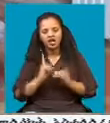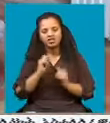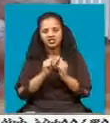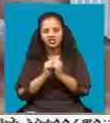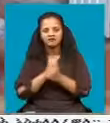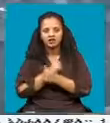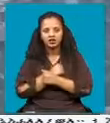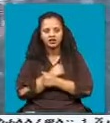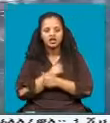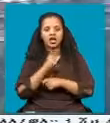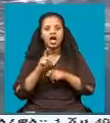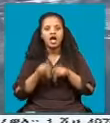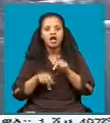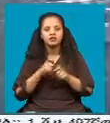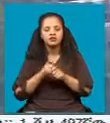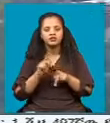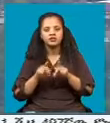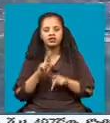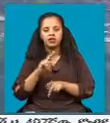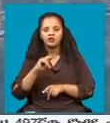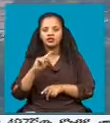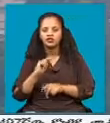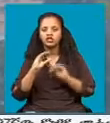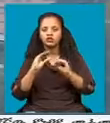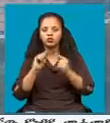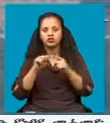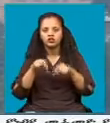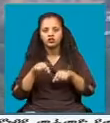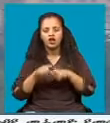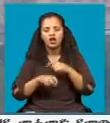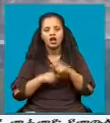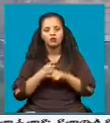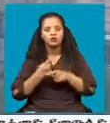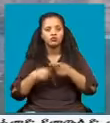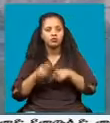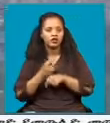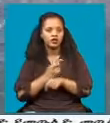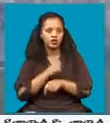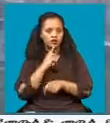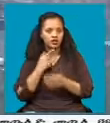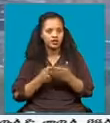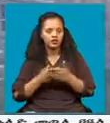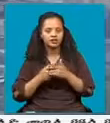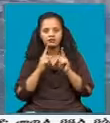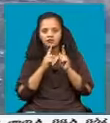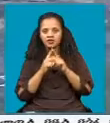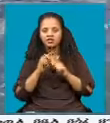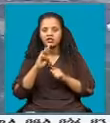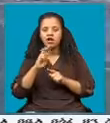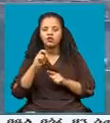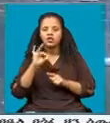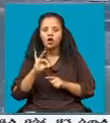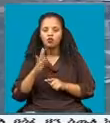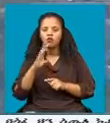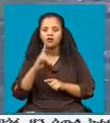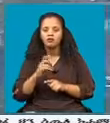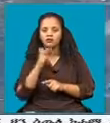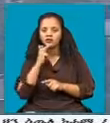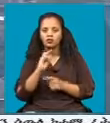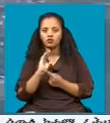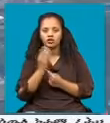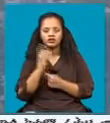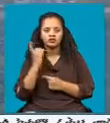ፍቅርን ለዓለም እዝነትና ራህመትን ሊያስተምሩ ወደዚች ዓለም የመጡበት ቀን ነው። ይህ ዕለት በጎፋ ዞን ሳውላ ከተማ በድምቀት